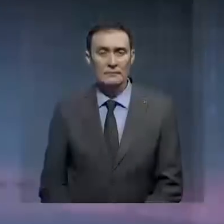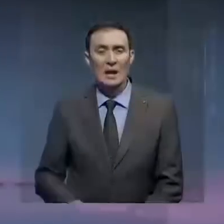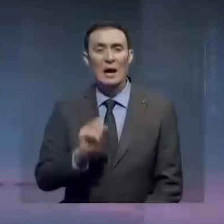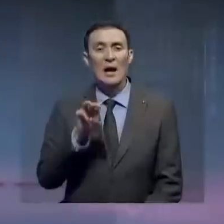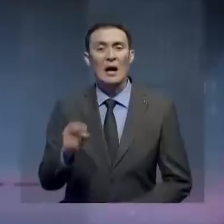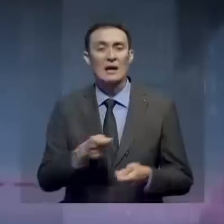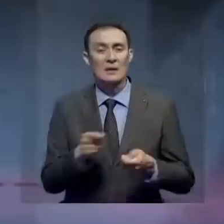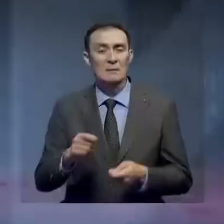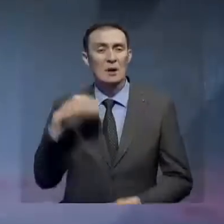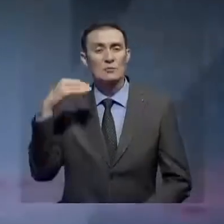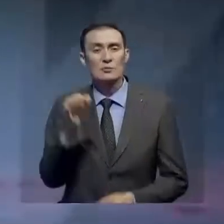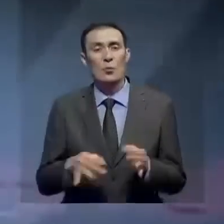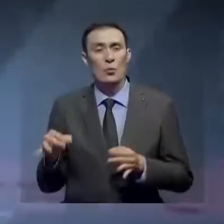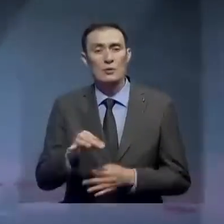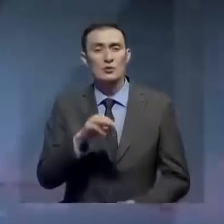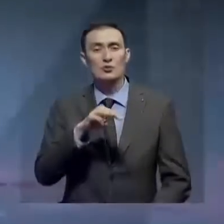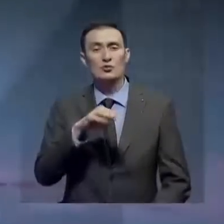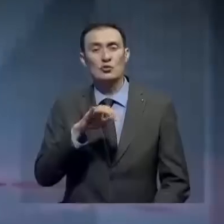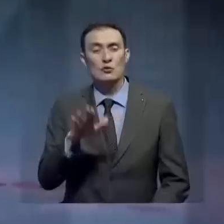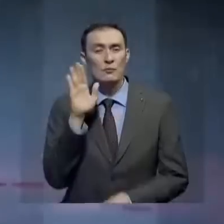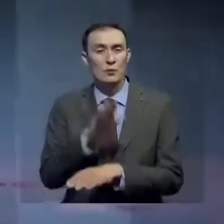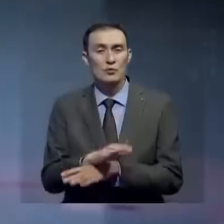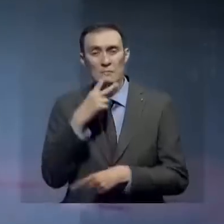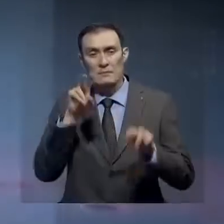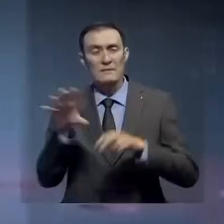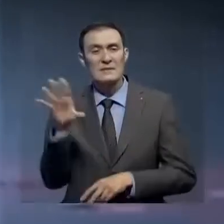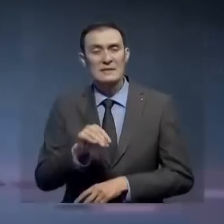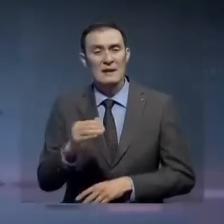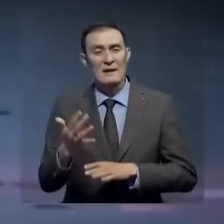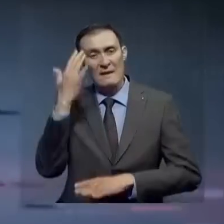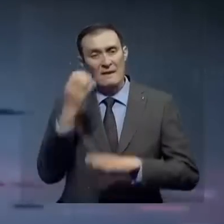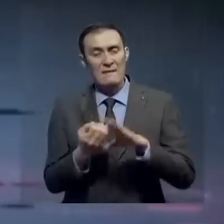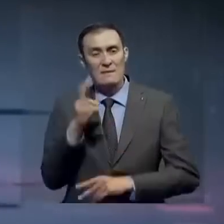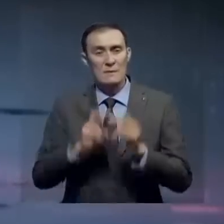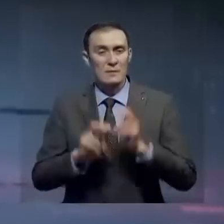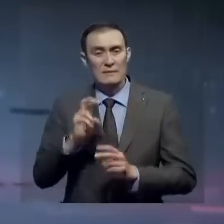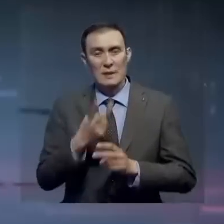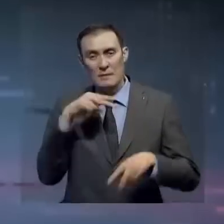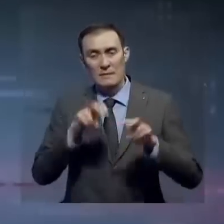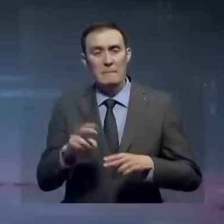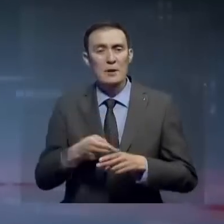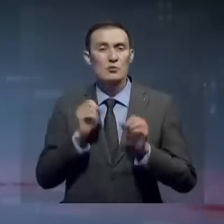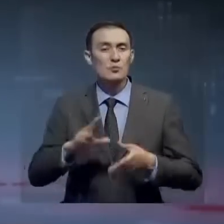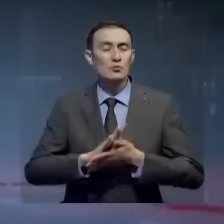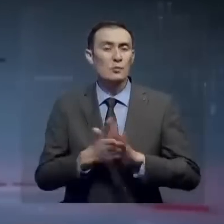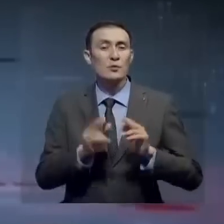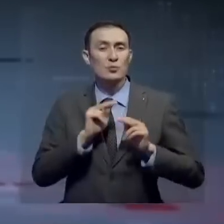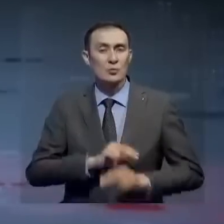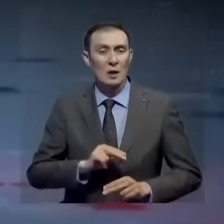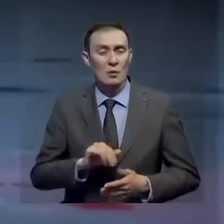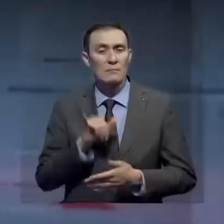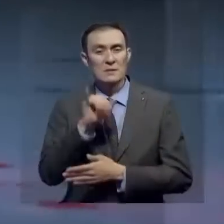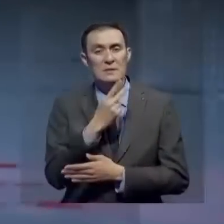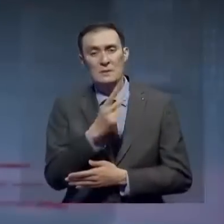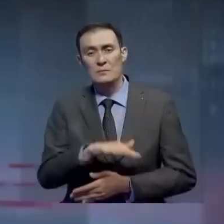Аким Актюбинской области Ералы Тугжанов поручил проверить все нефтедобывающие предприятия региона на предмет обеспечения безопасных условий труда. Он